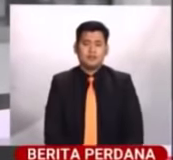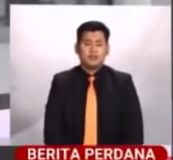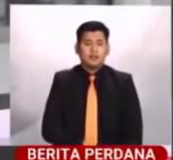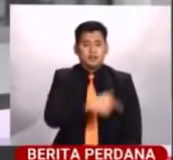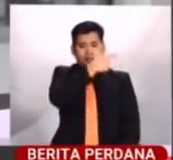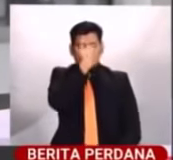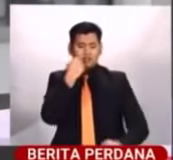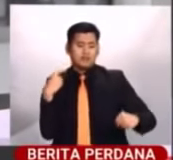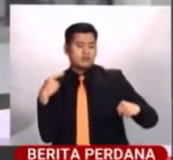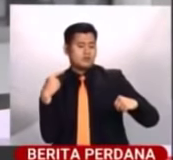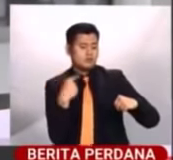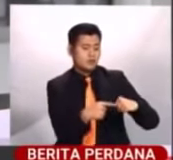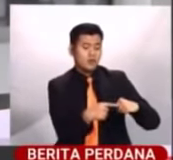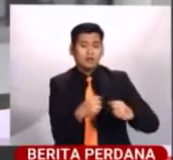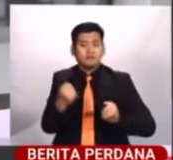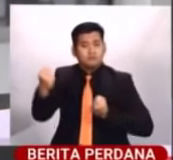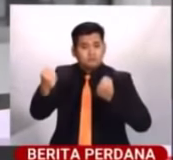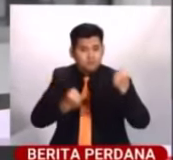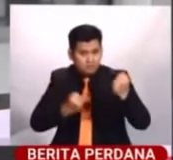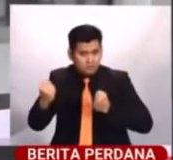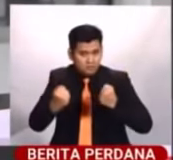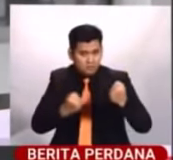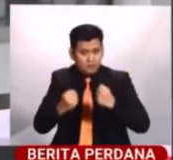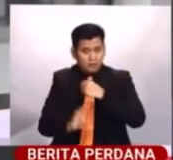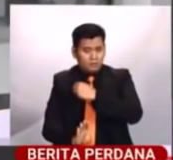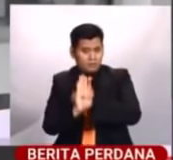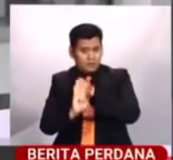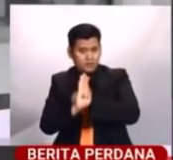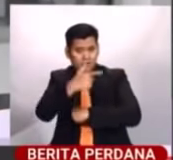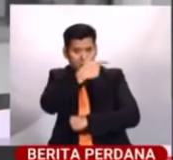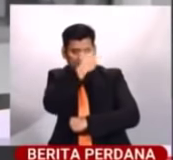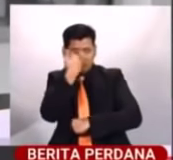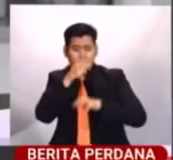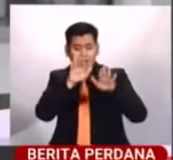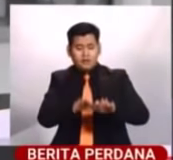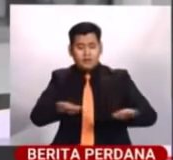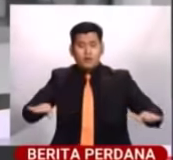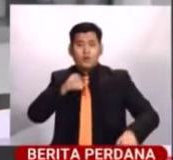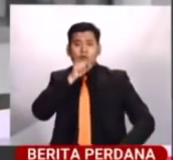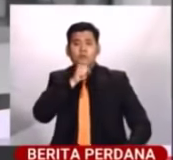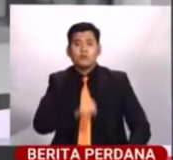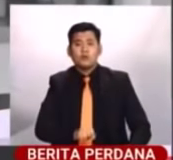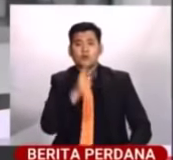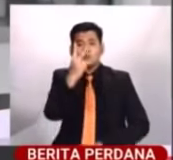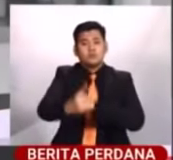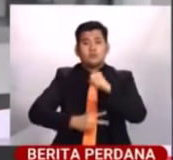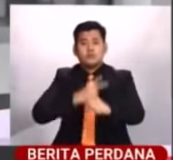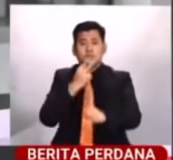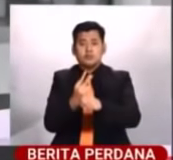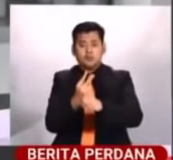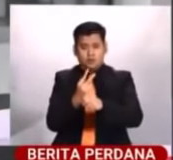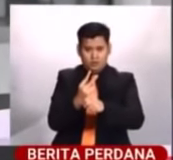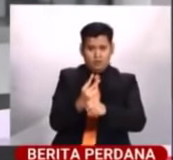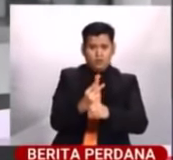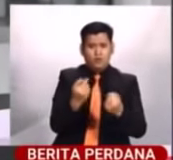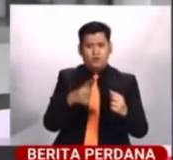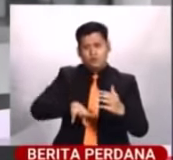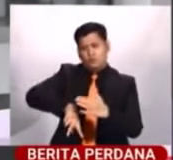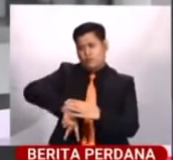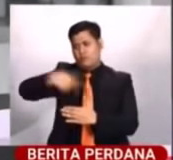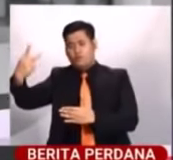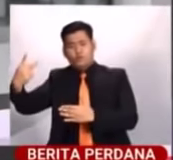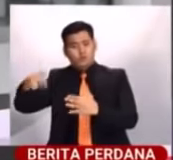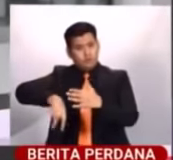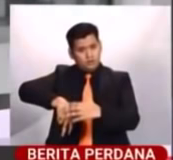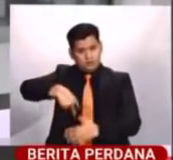Atas tuduhan memandu secara berbahaya hingga mengakibatkan kanak-kanak berusia 2 tahun tercampak keluar dari kenderaan